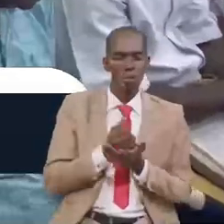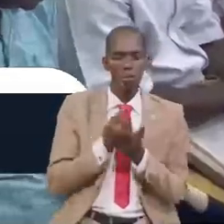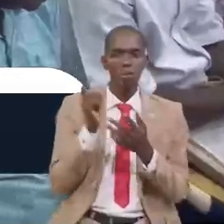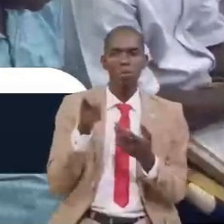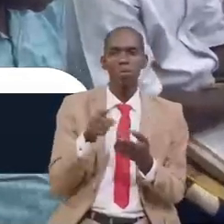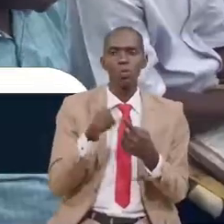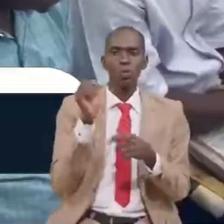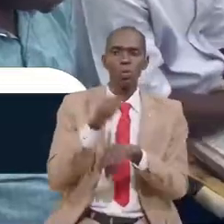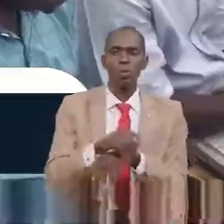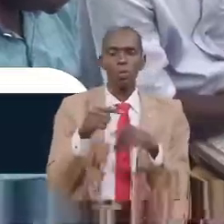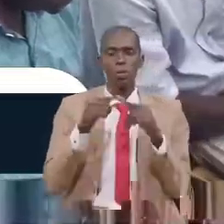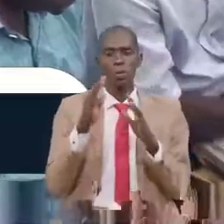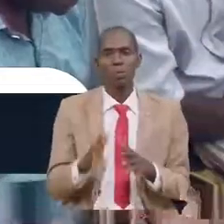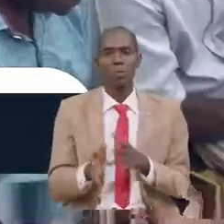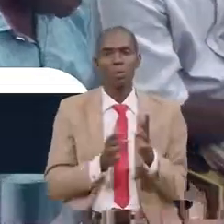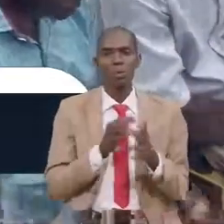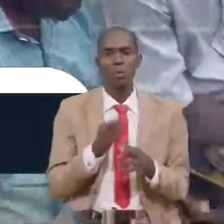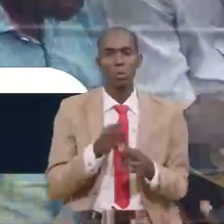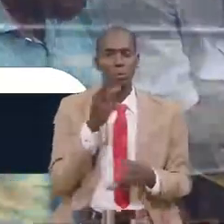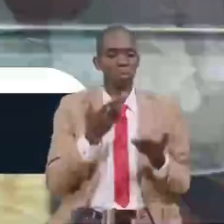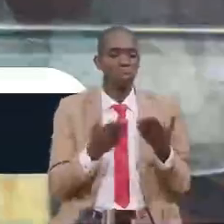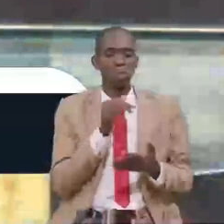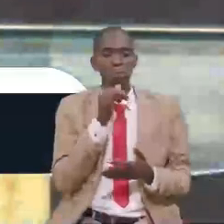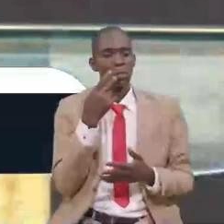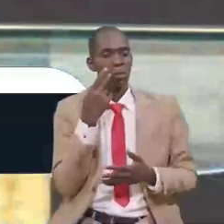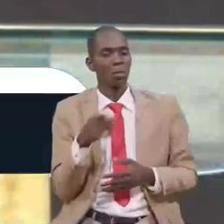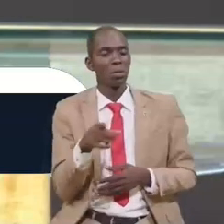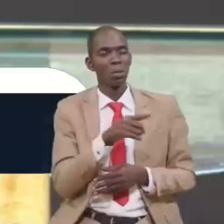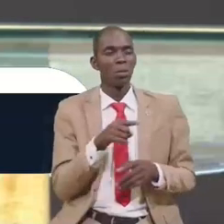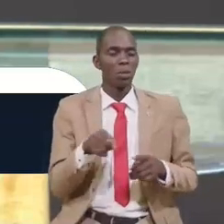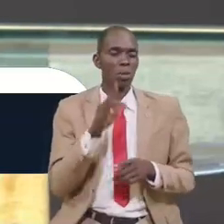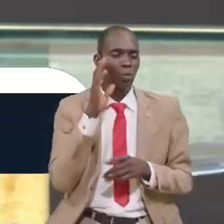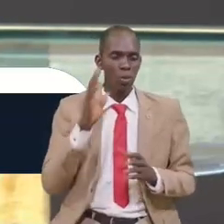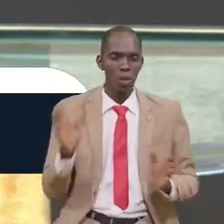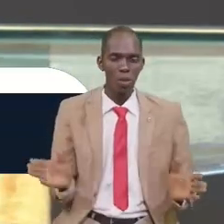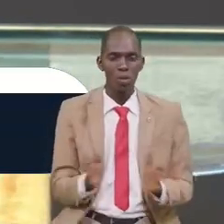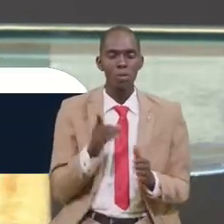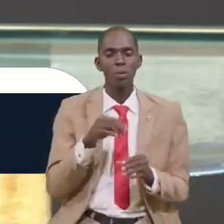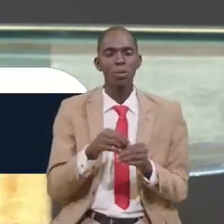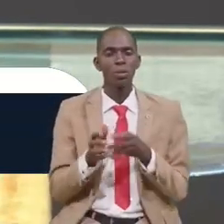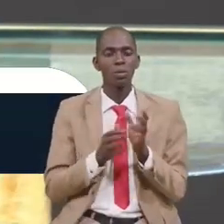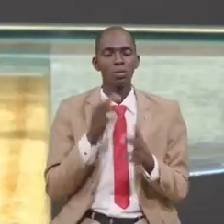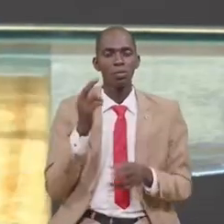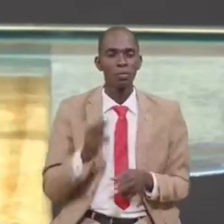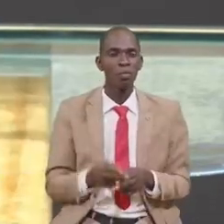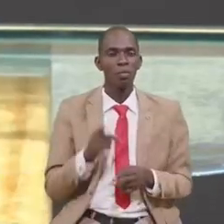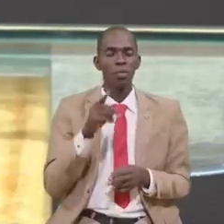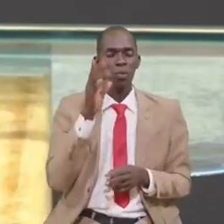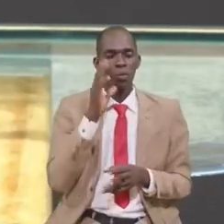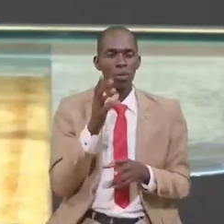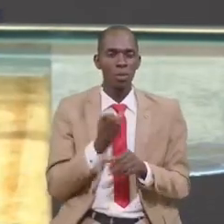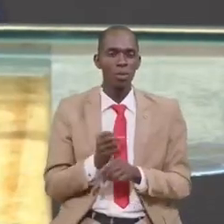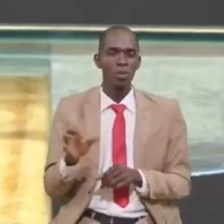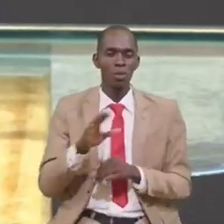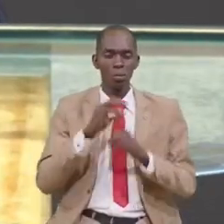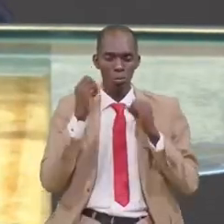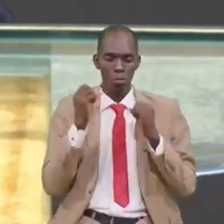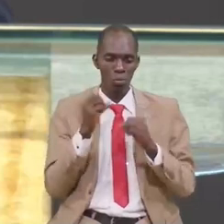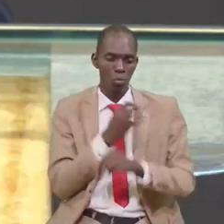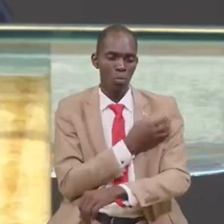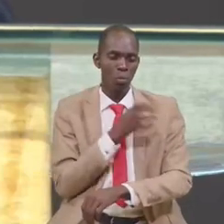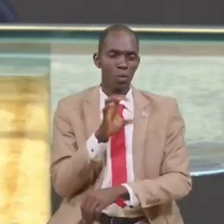vaincre vos ennemis. Vous pourrez ne pas les voir, ils vont vous encourager. Vous allez expérimenter la force par